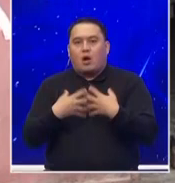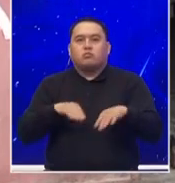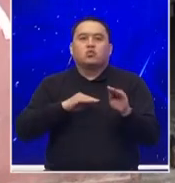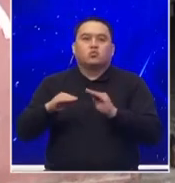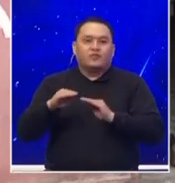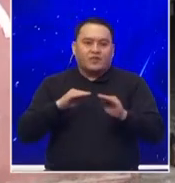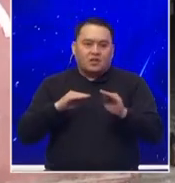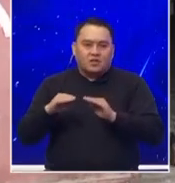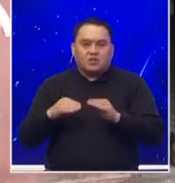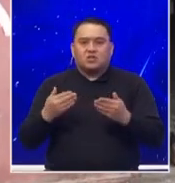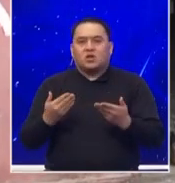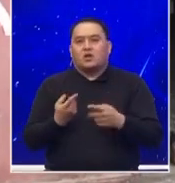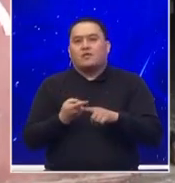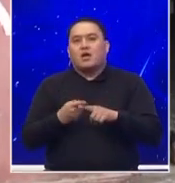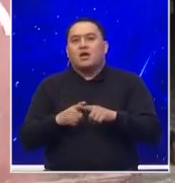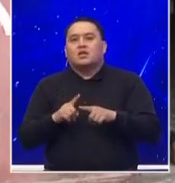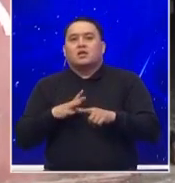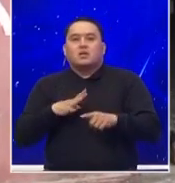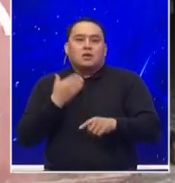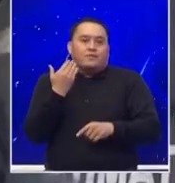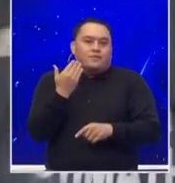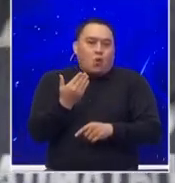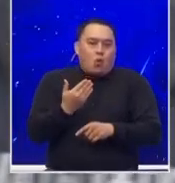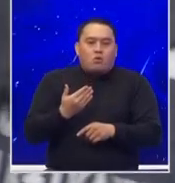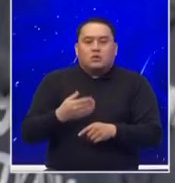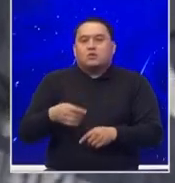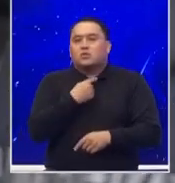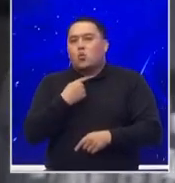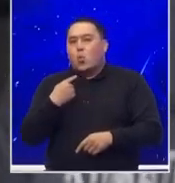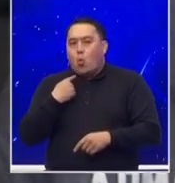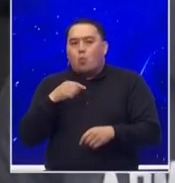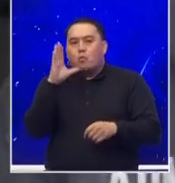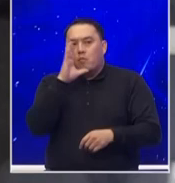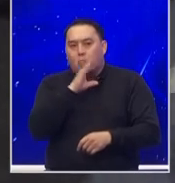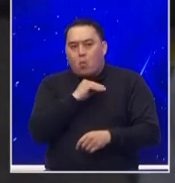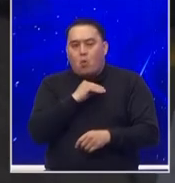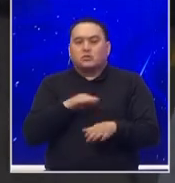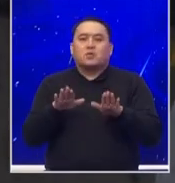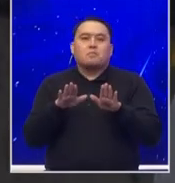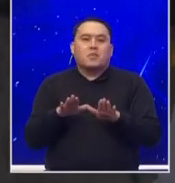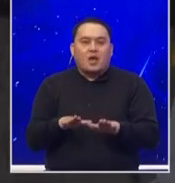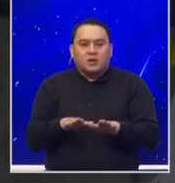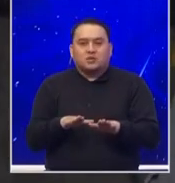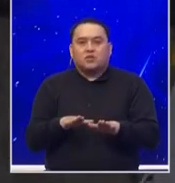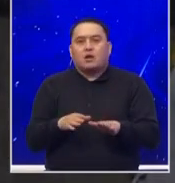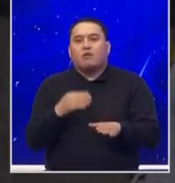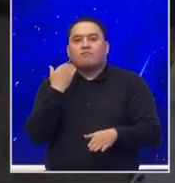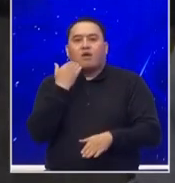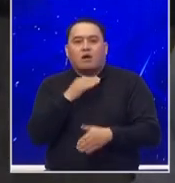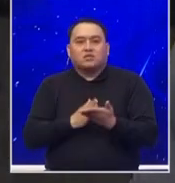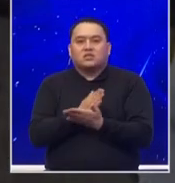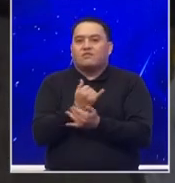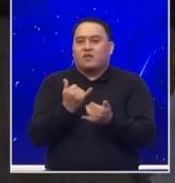необходимого оборудования и инвентаря. Теперь и у жителей областного центра есть еще одно место, где они могут